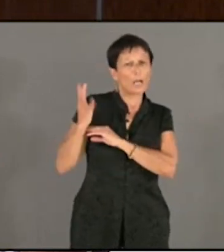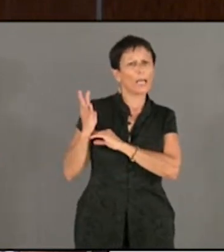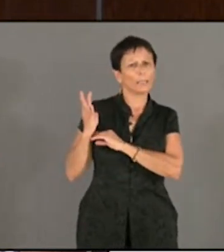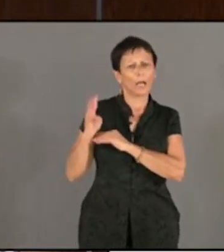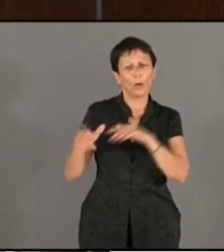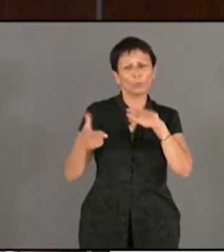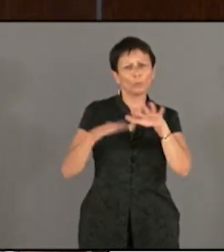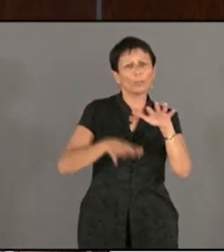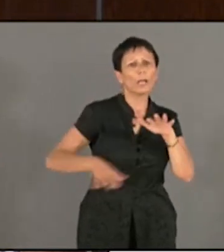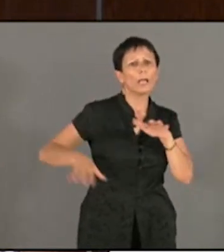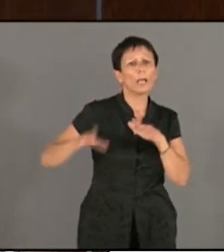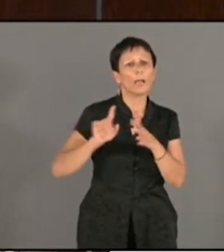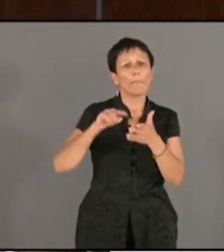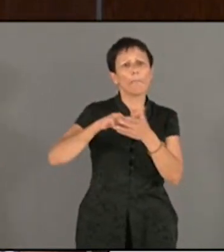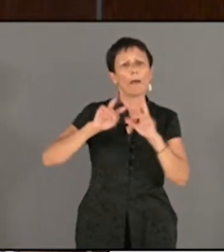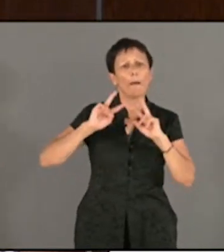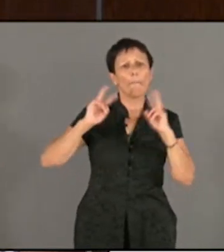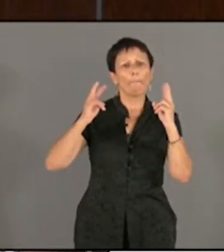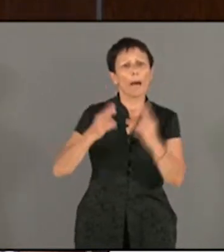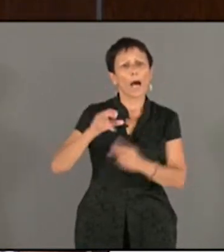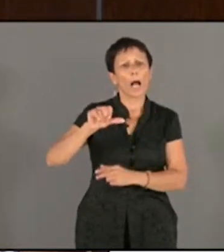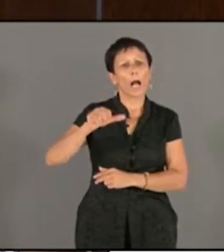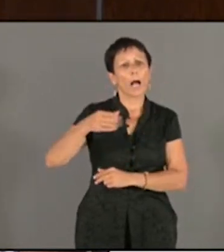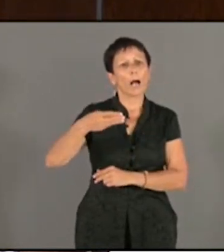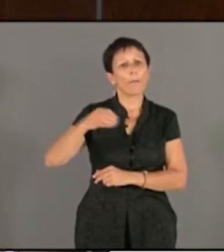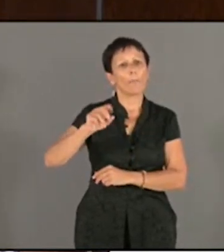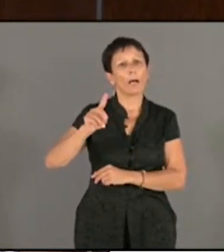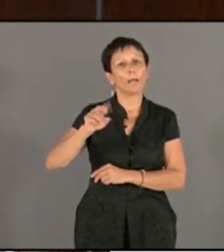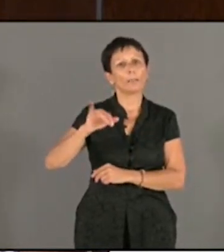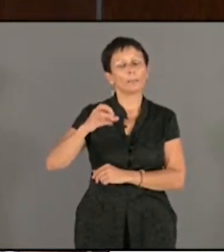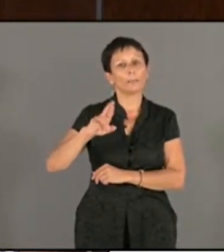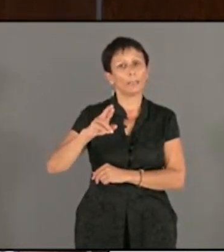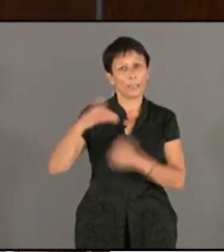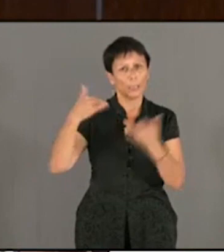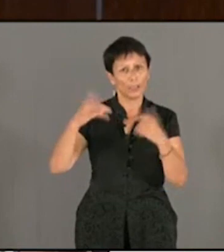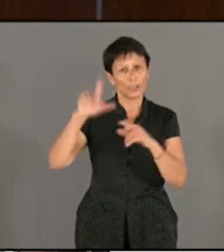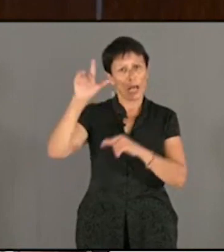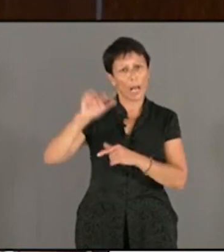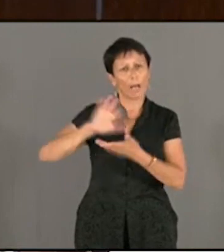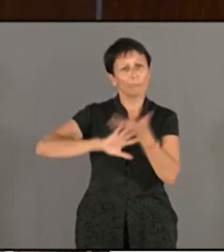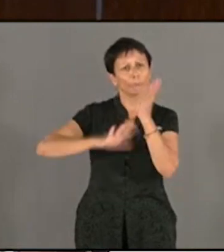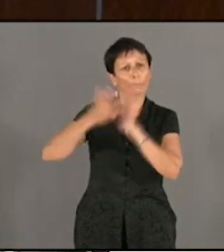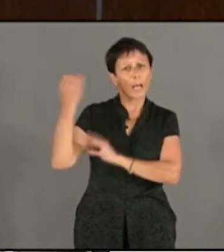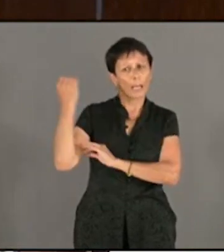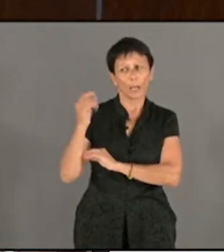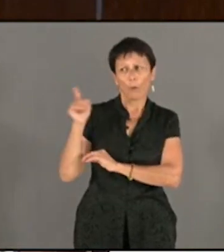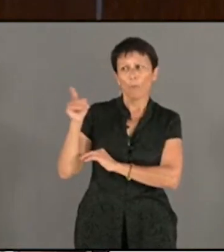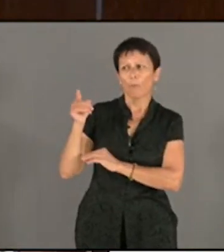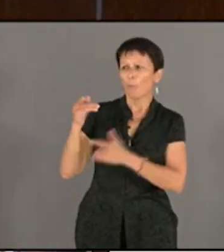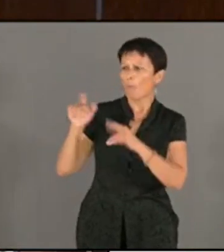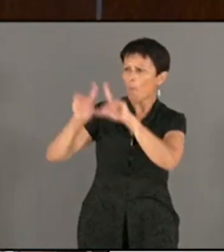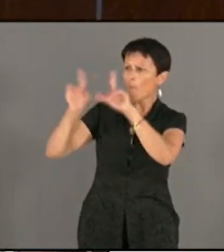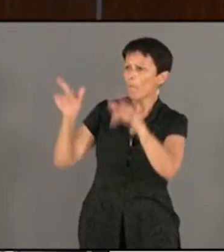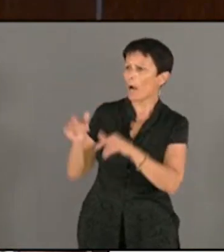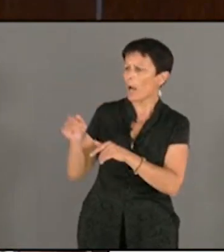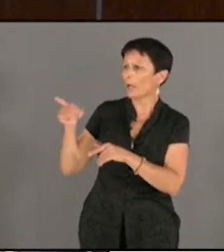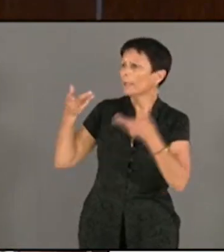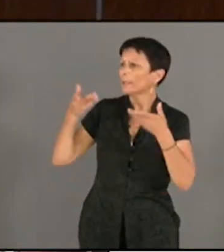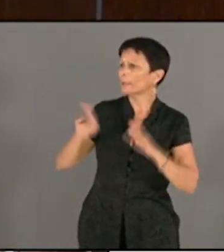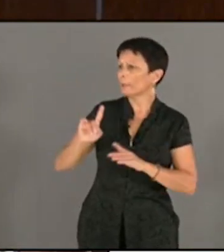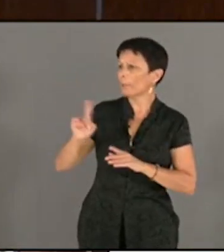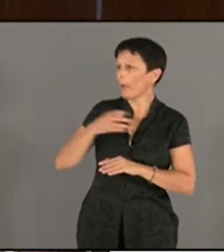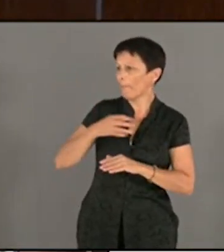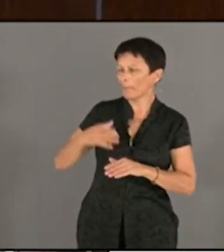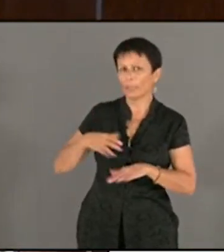12e arrondissement, au parc des Amandiers, il y avait déjà eu un incendie criminel. Alors vous n'étiez pas le maire, vous n'étiez pas le décideur, mais il y avait déjà eu un incendie